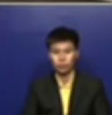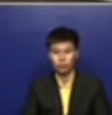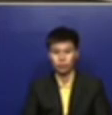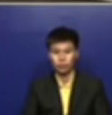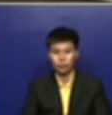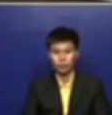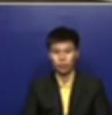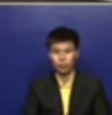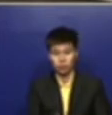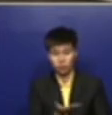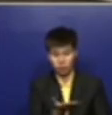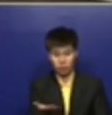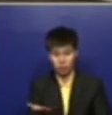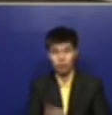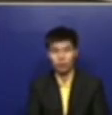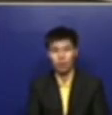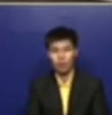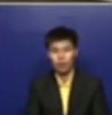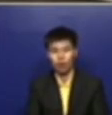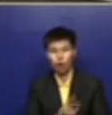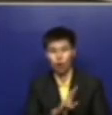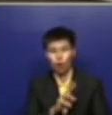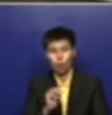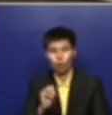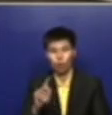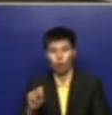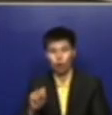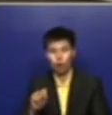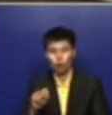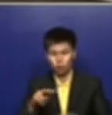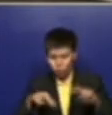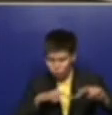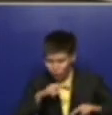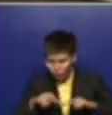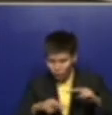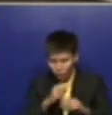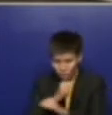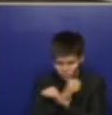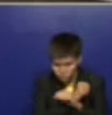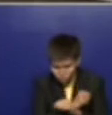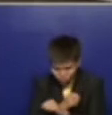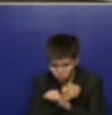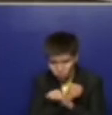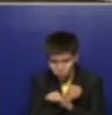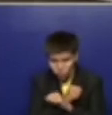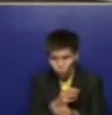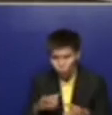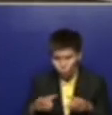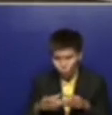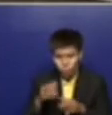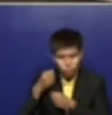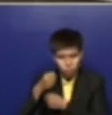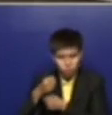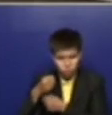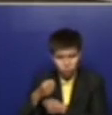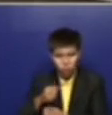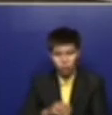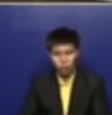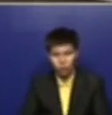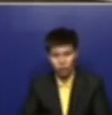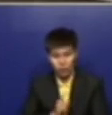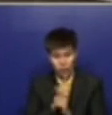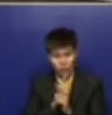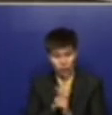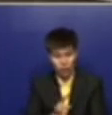ท่านรัฐมนตรีตอบว่าจะเข้าไปดูแลคุ้มครองป้องกันผู้ชุมนุมตามสิทธิเสรีภ